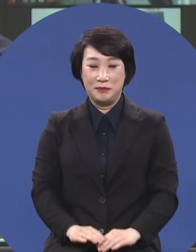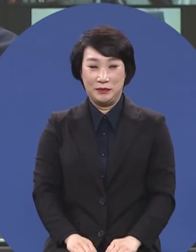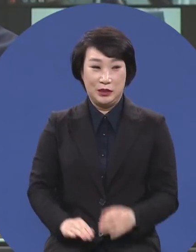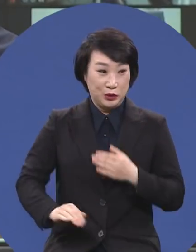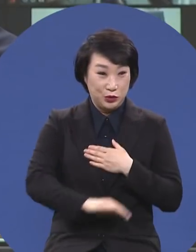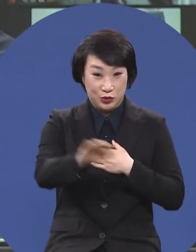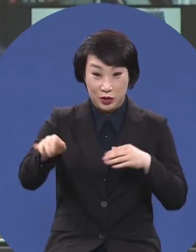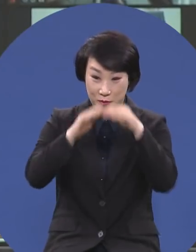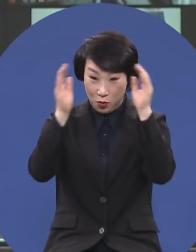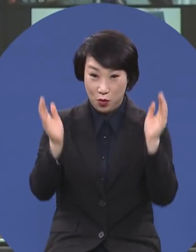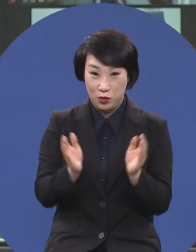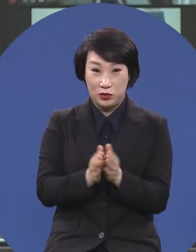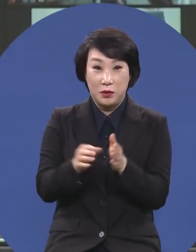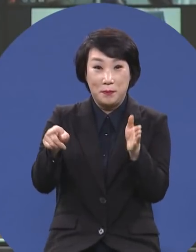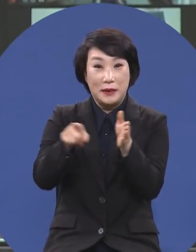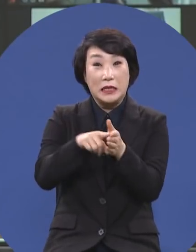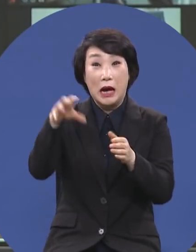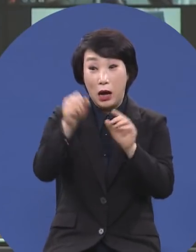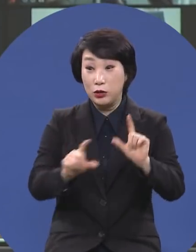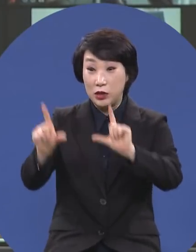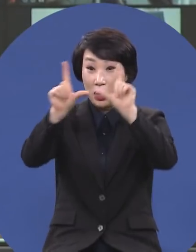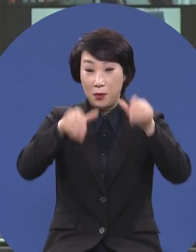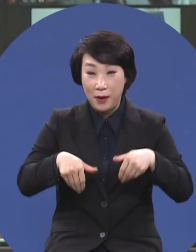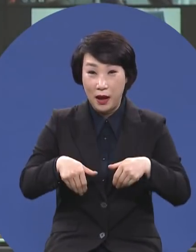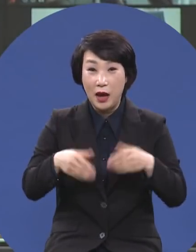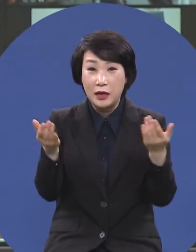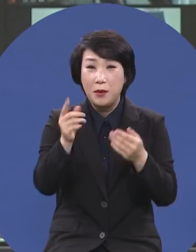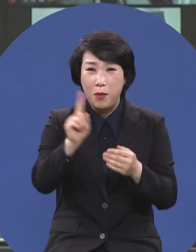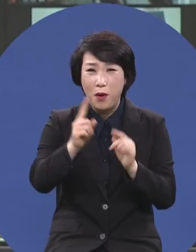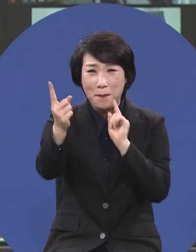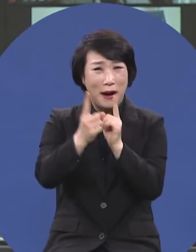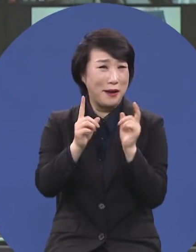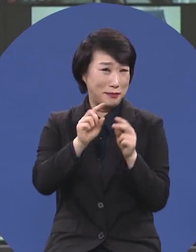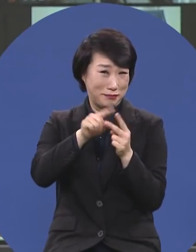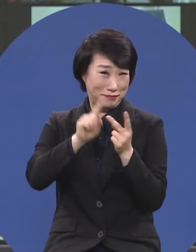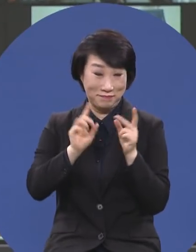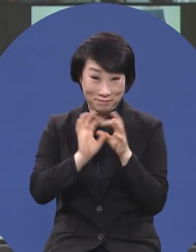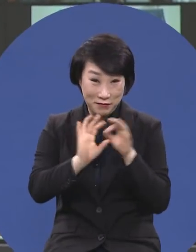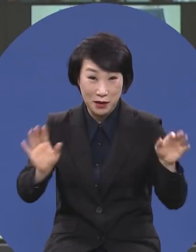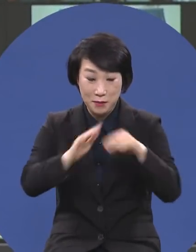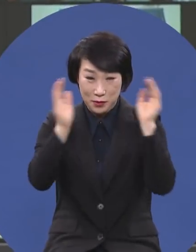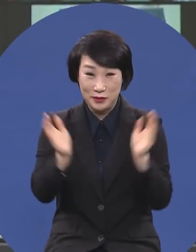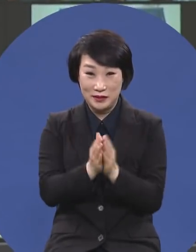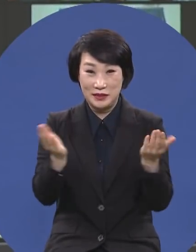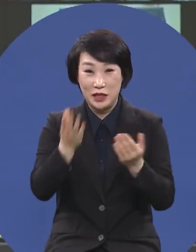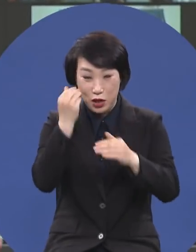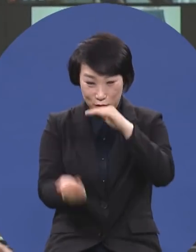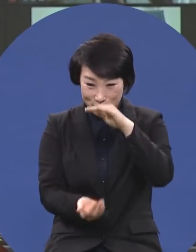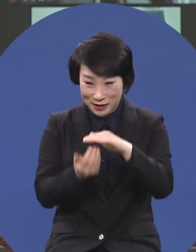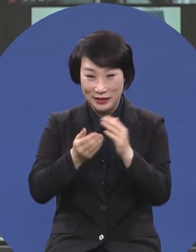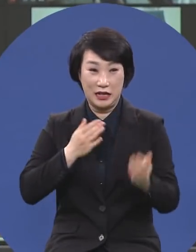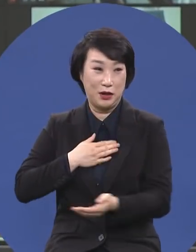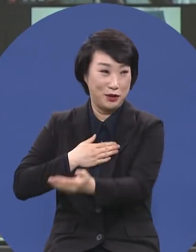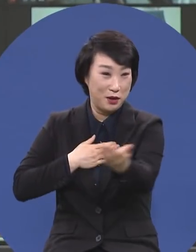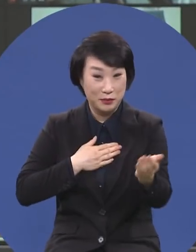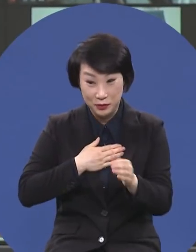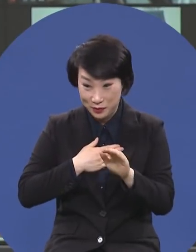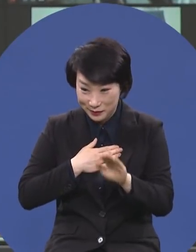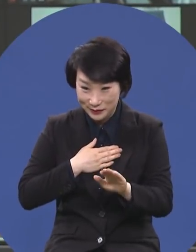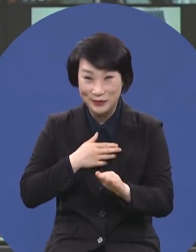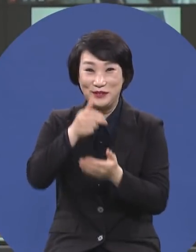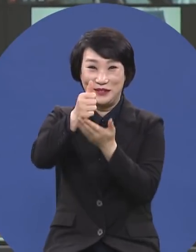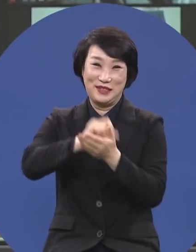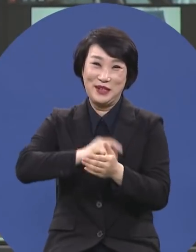우리 모두는 믿음으로 살아서 무슨 일을 만나든지 만사형통하는 여러분 되기를 주님의